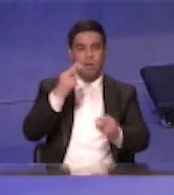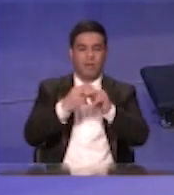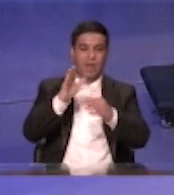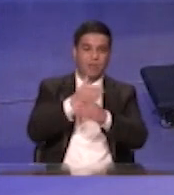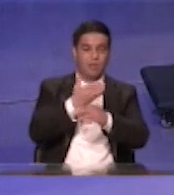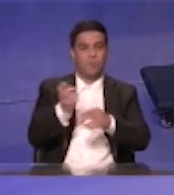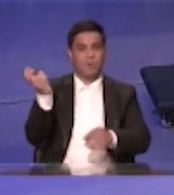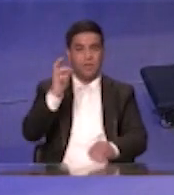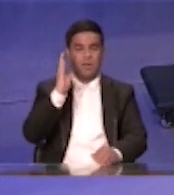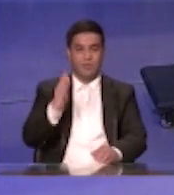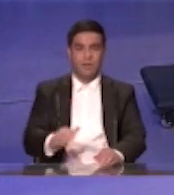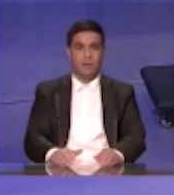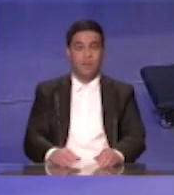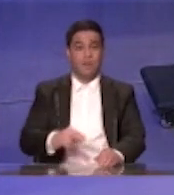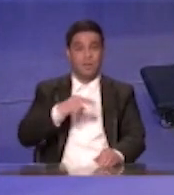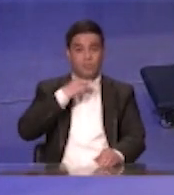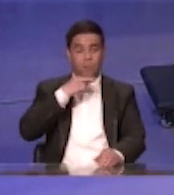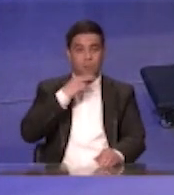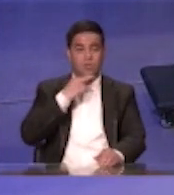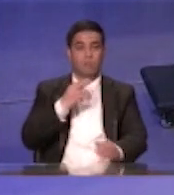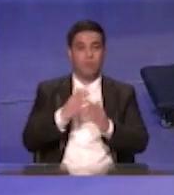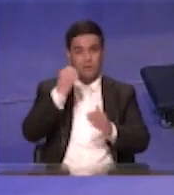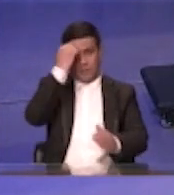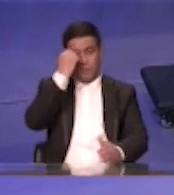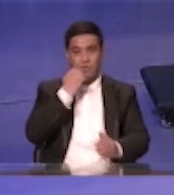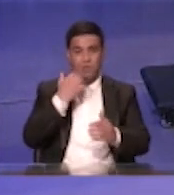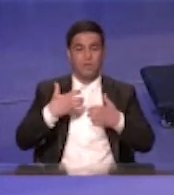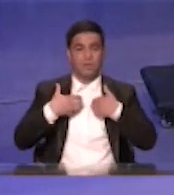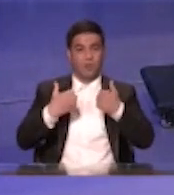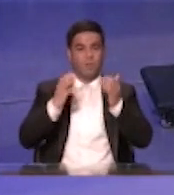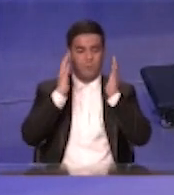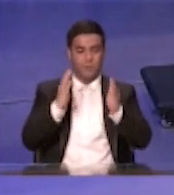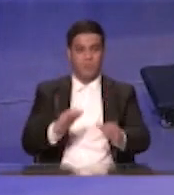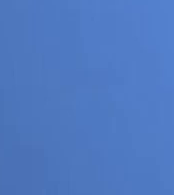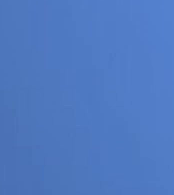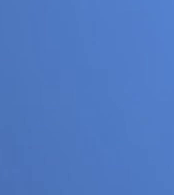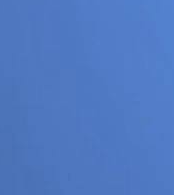ajratib keling. E'tiboringiz uchun rahmat. Xayr-salomat bo'ling.